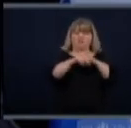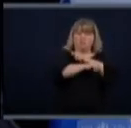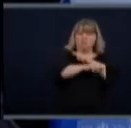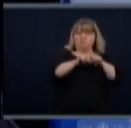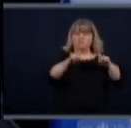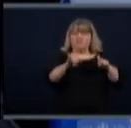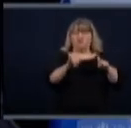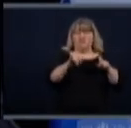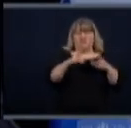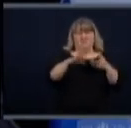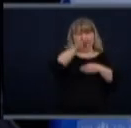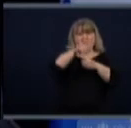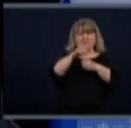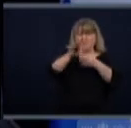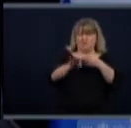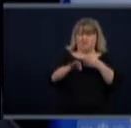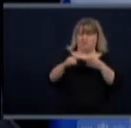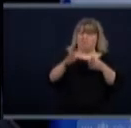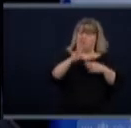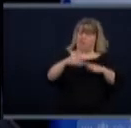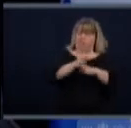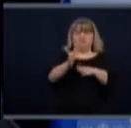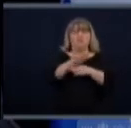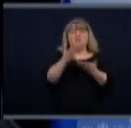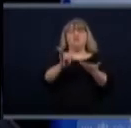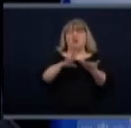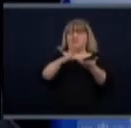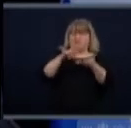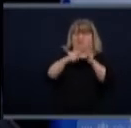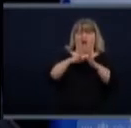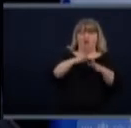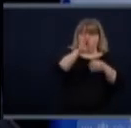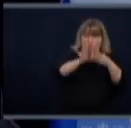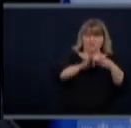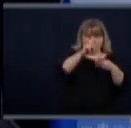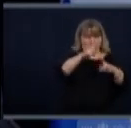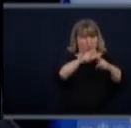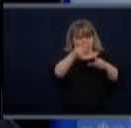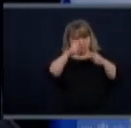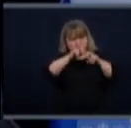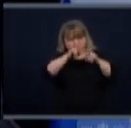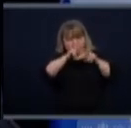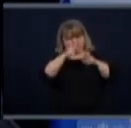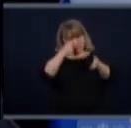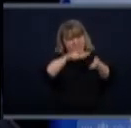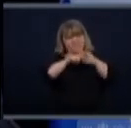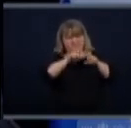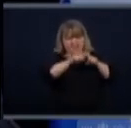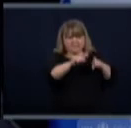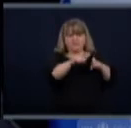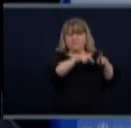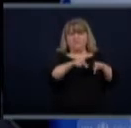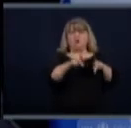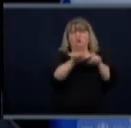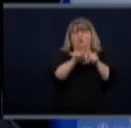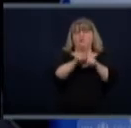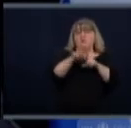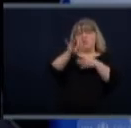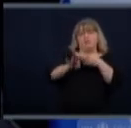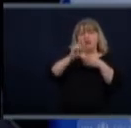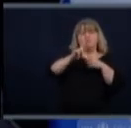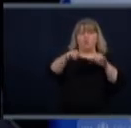critères. Est-ce que il y a les critères de tester les gens, les critères que le système de soins puisse faire de quoi, puis il y a le critère que les équipes de santé publique